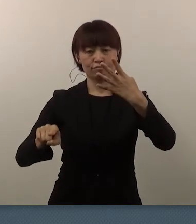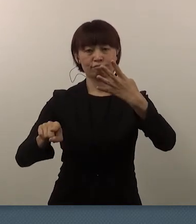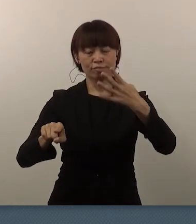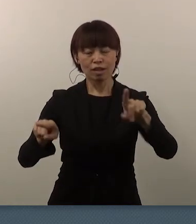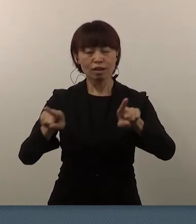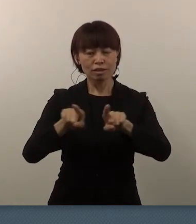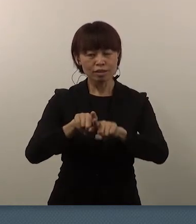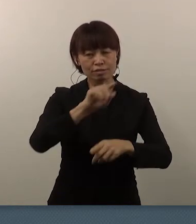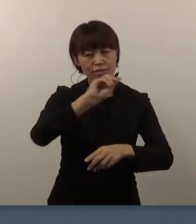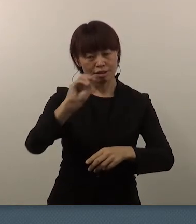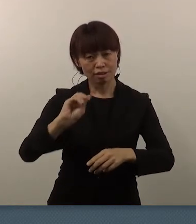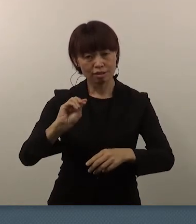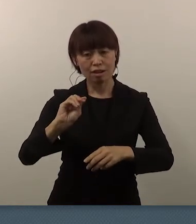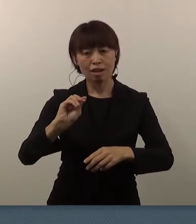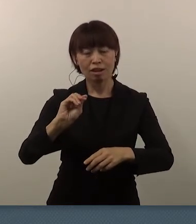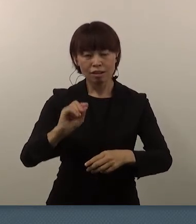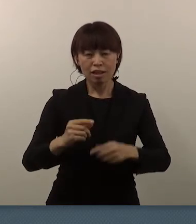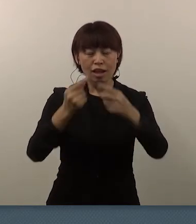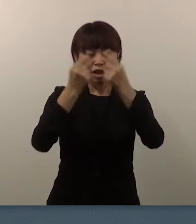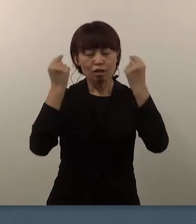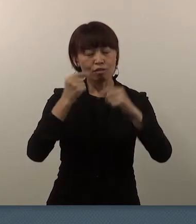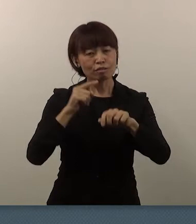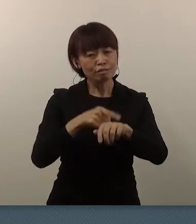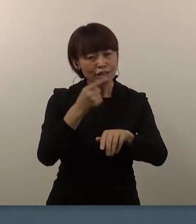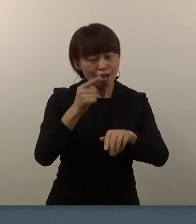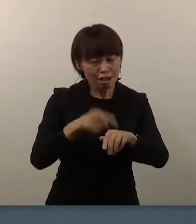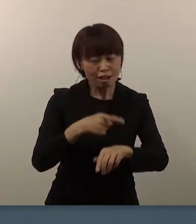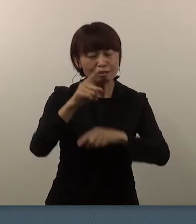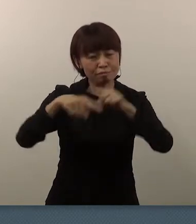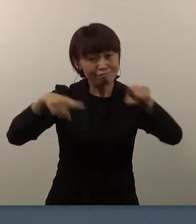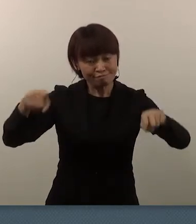一人の個性あふれた作品になっています。